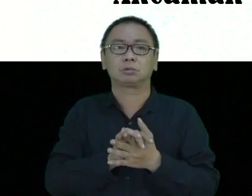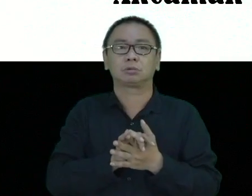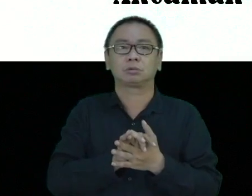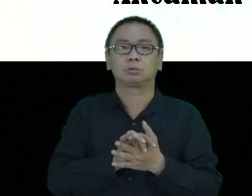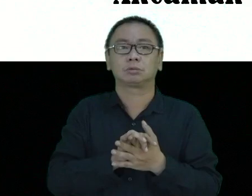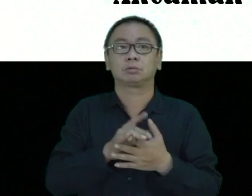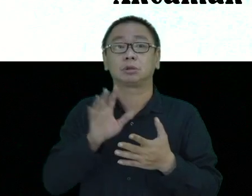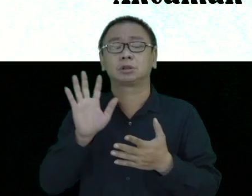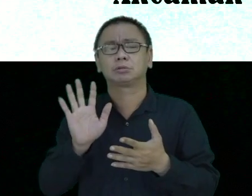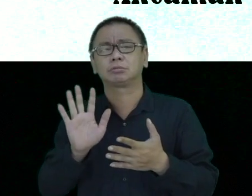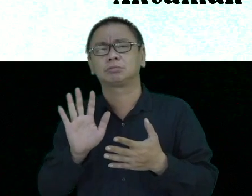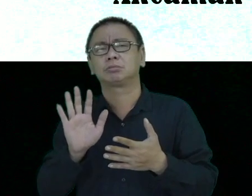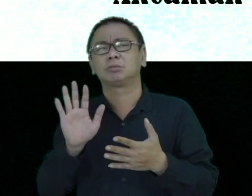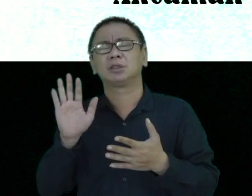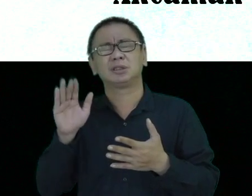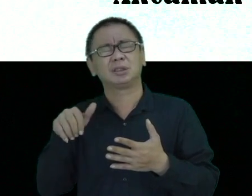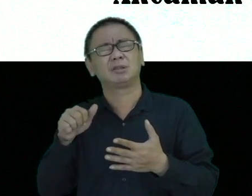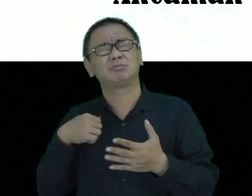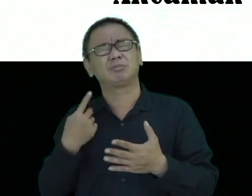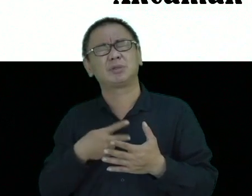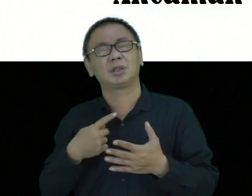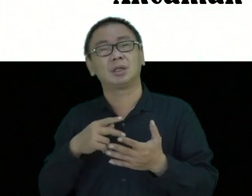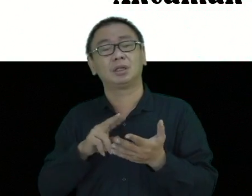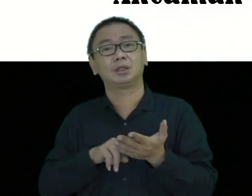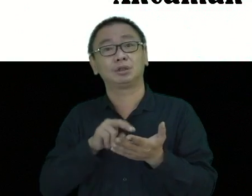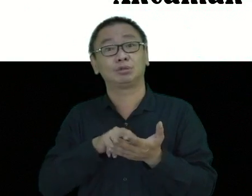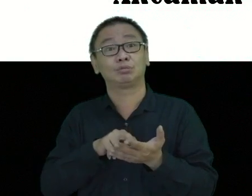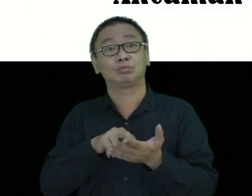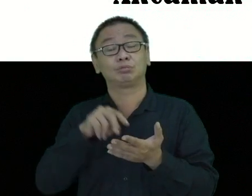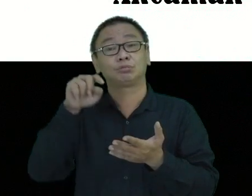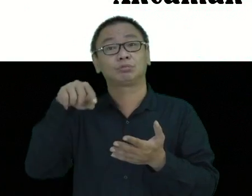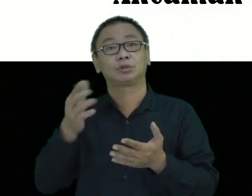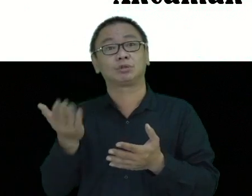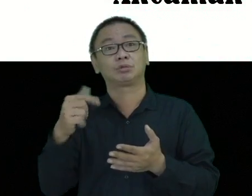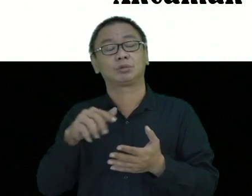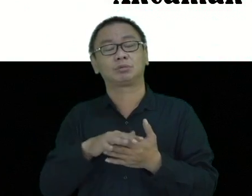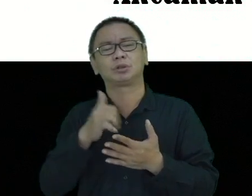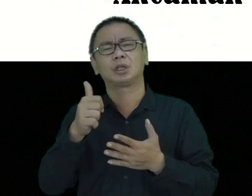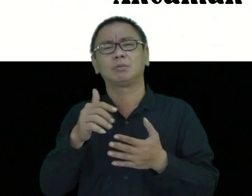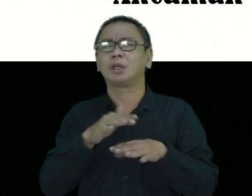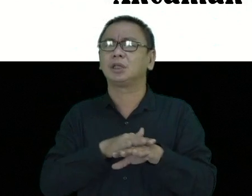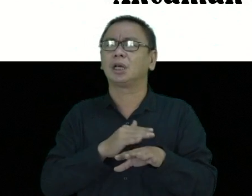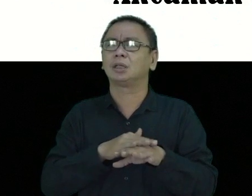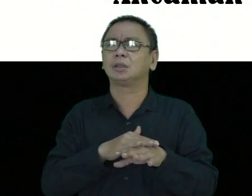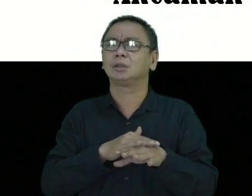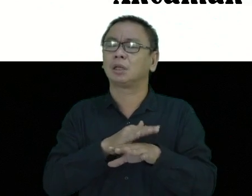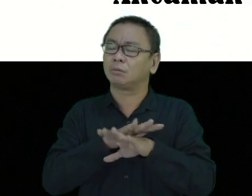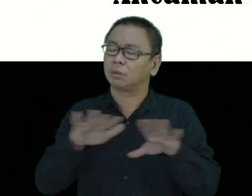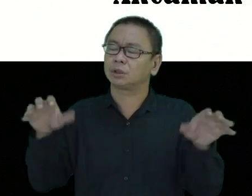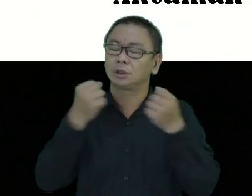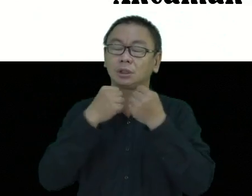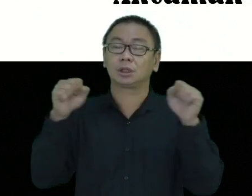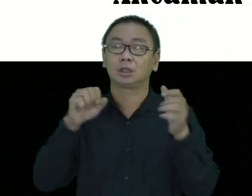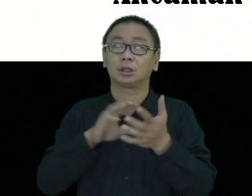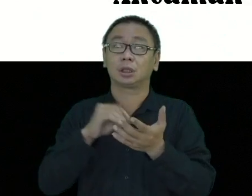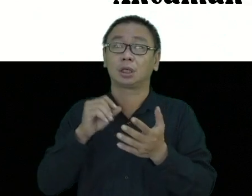di masa sekarang juga ini bisa merasakan damai sejahtera terlebih-lebih di tengah-tengah situasi yang